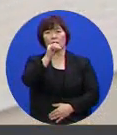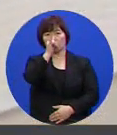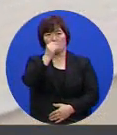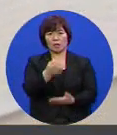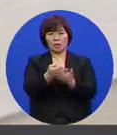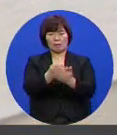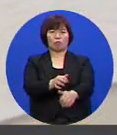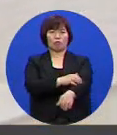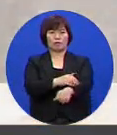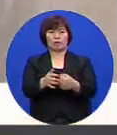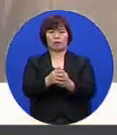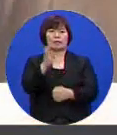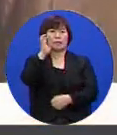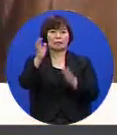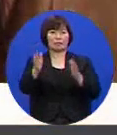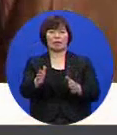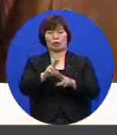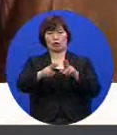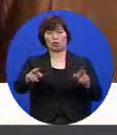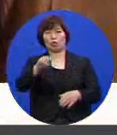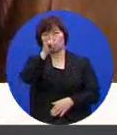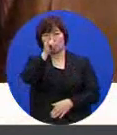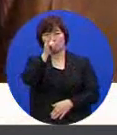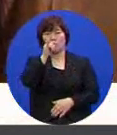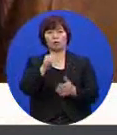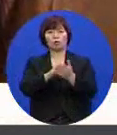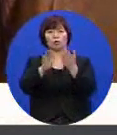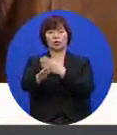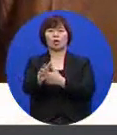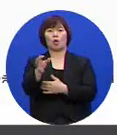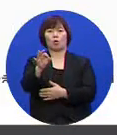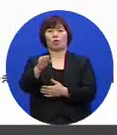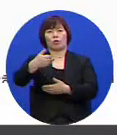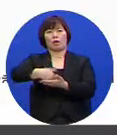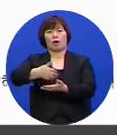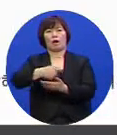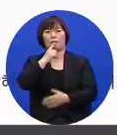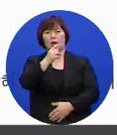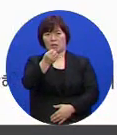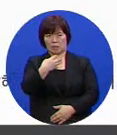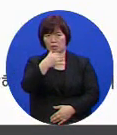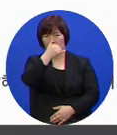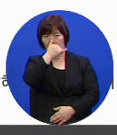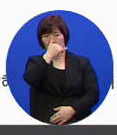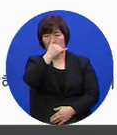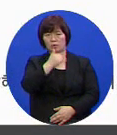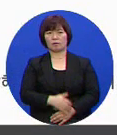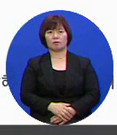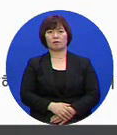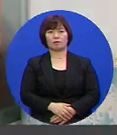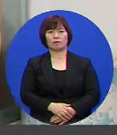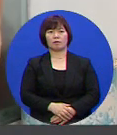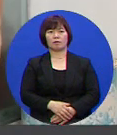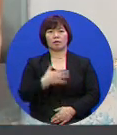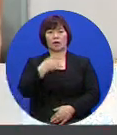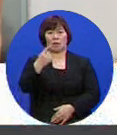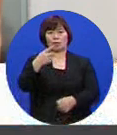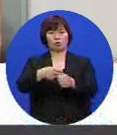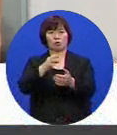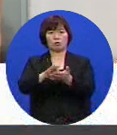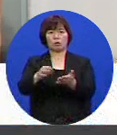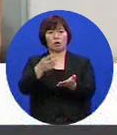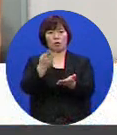침대가 불편해서 40여일 만에 약정을 취소했더니 수십만 원의 위약금이 청구됐기 때문입니다. 두 번 딱 썼어요. 한